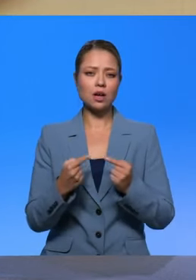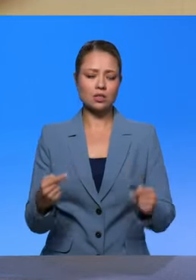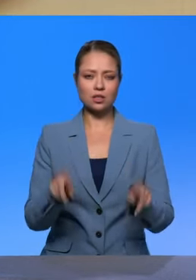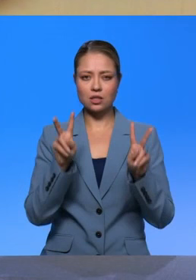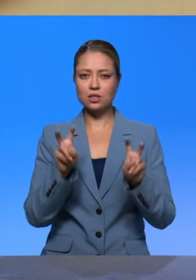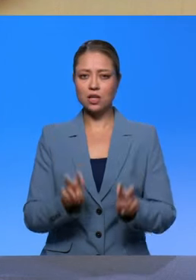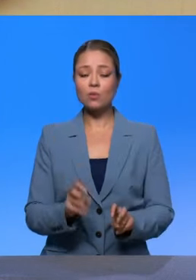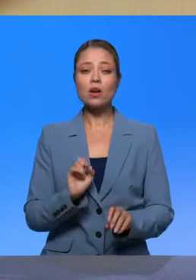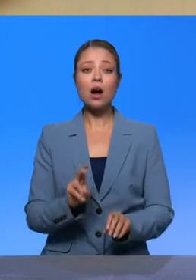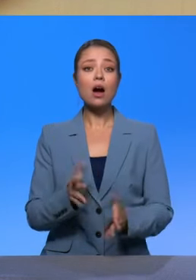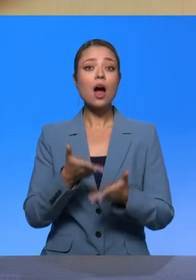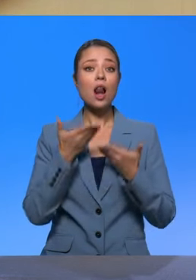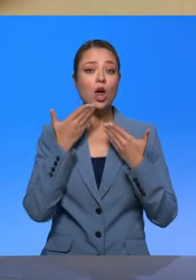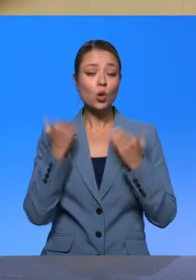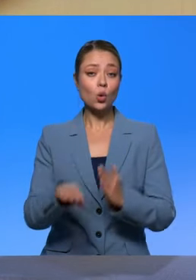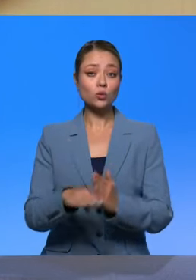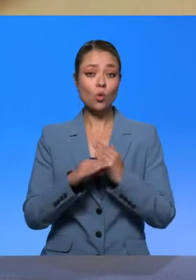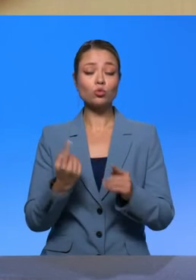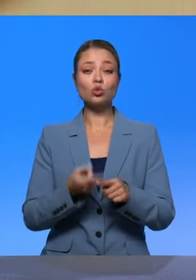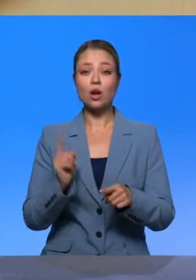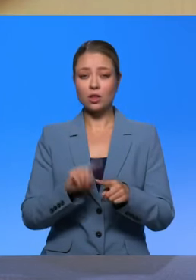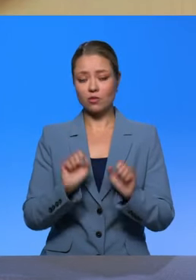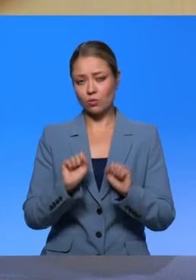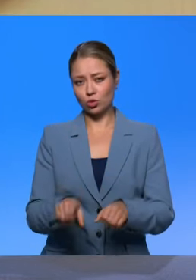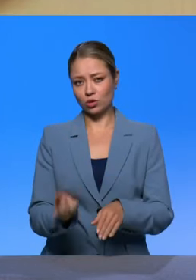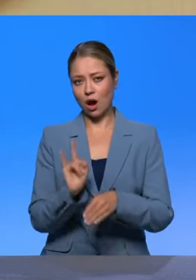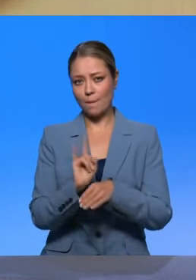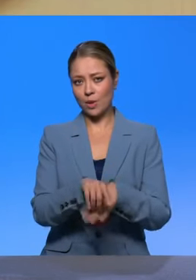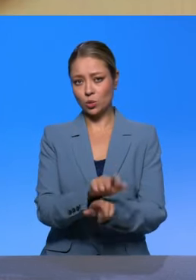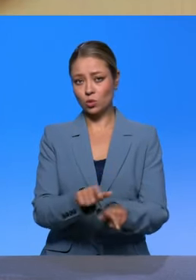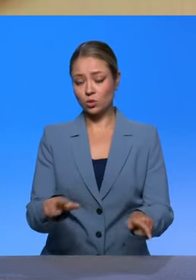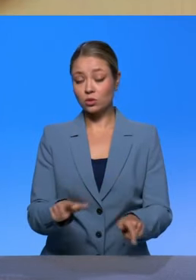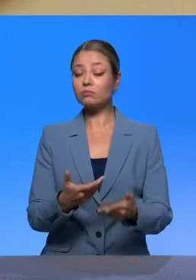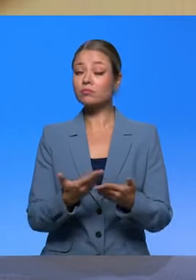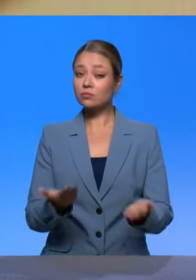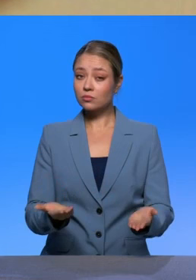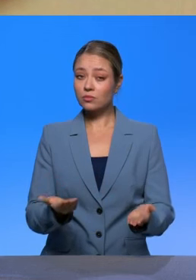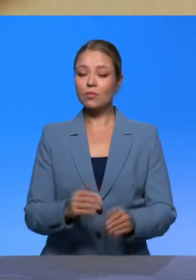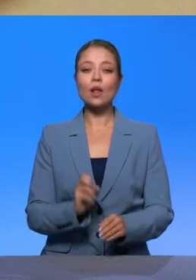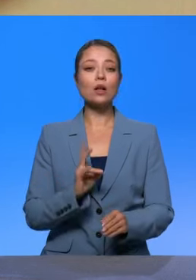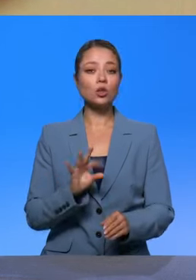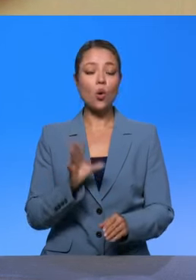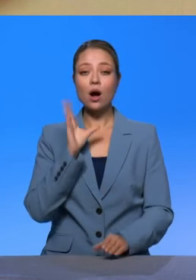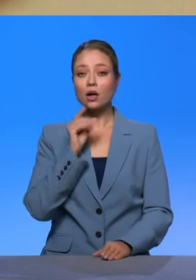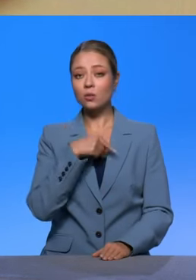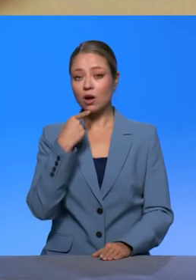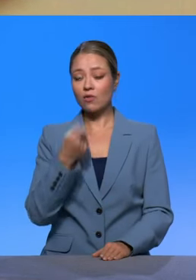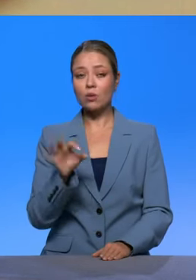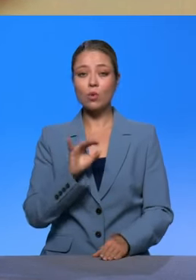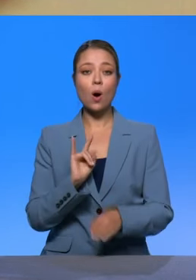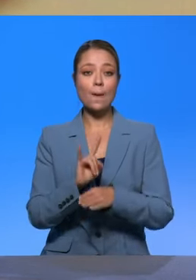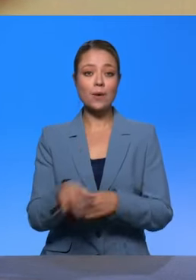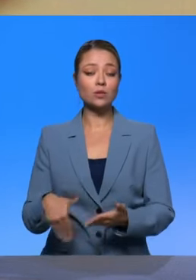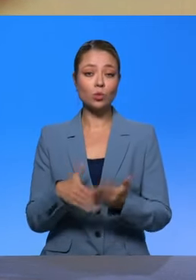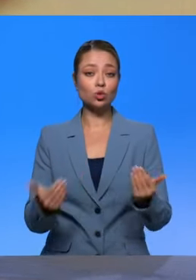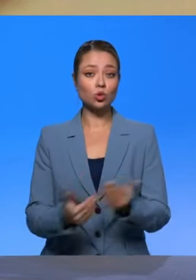легко нас с помощью этих технологий сейчас могут обмануть. Но тут, вы знаете, когда мы говорим об обмане с помощью новых технологий,